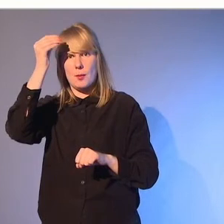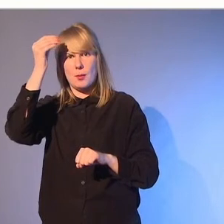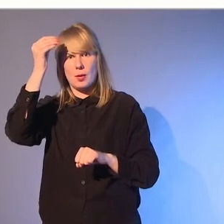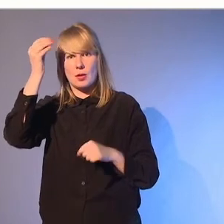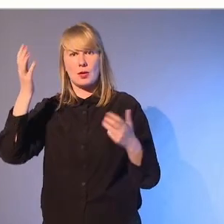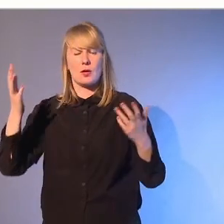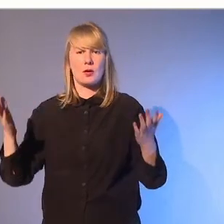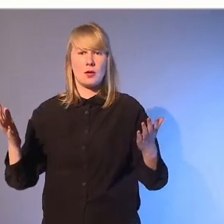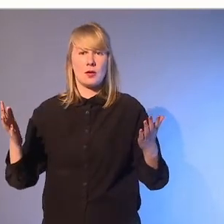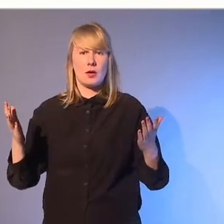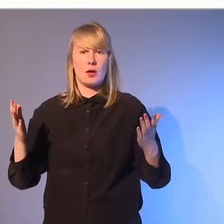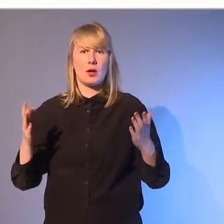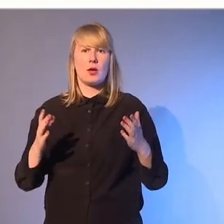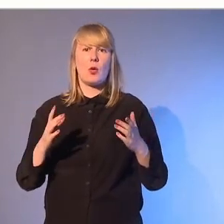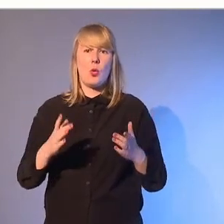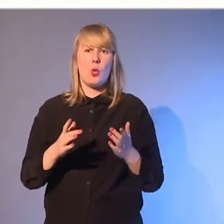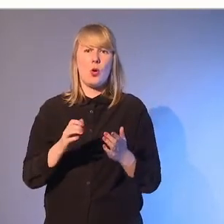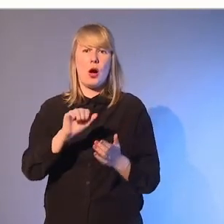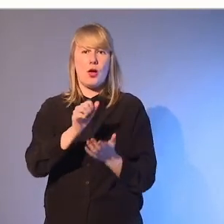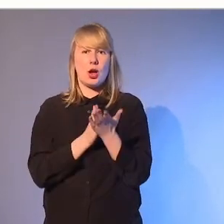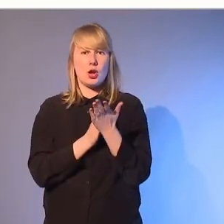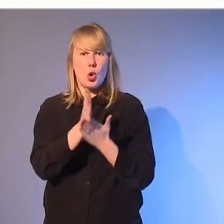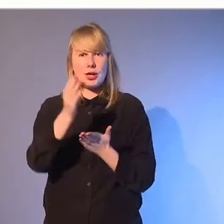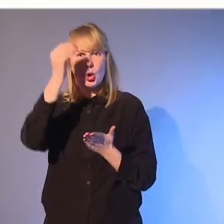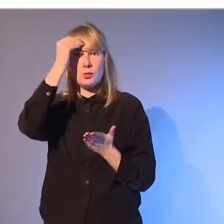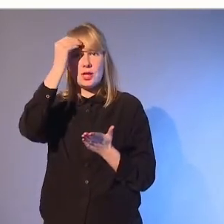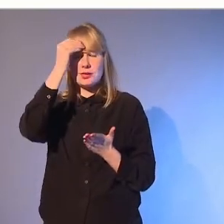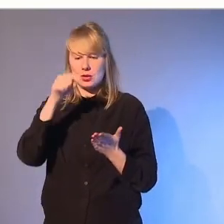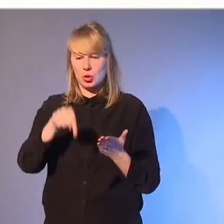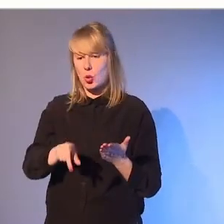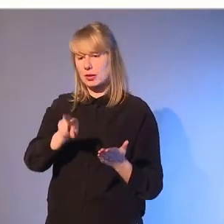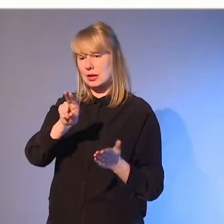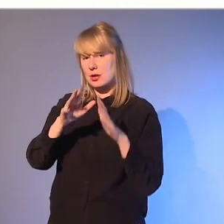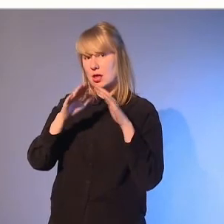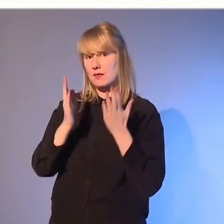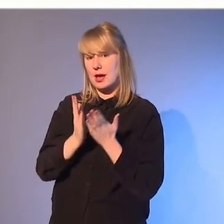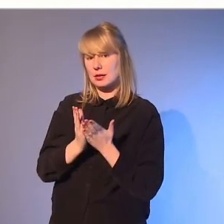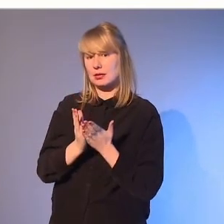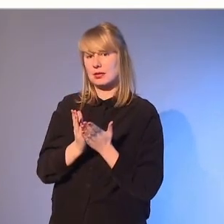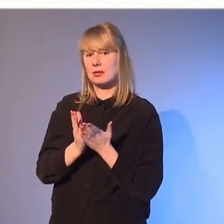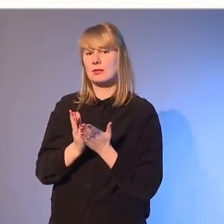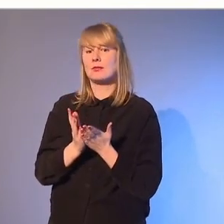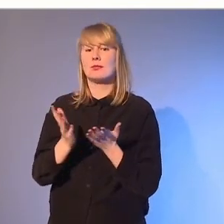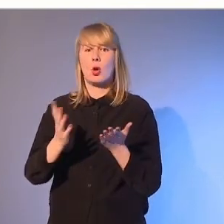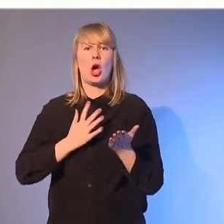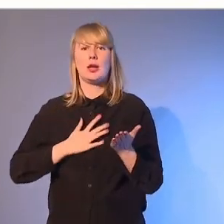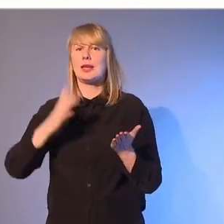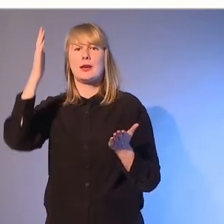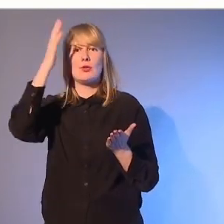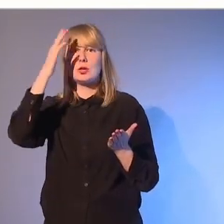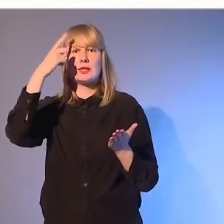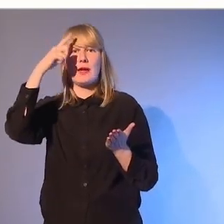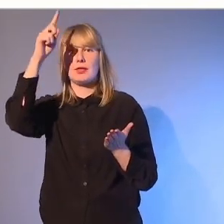gjelder den analoge kompetansen i en digital verden, så er det mangel på forestillingsevne. Det er mangel